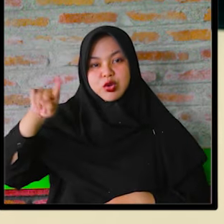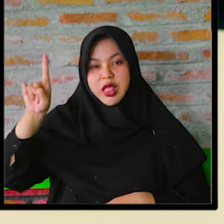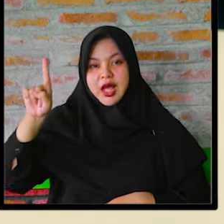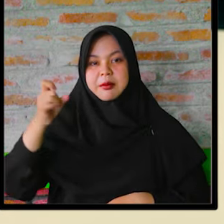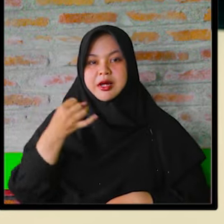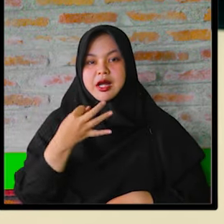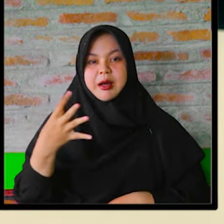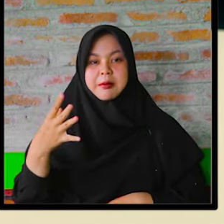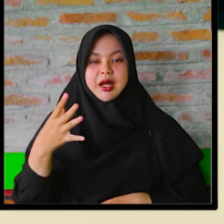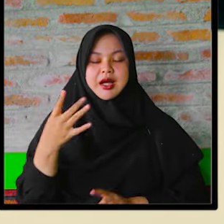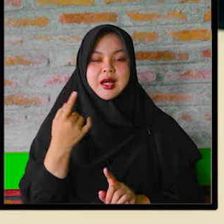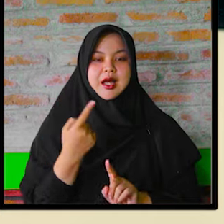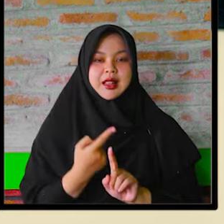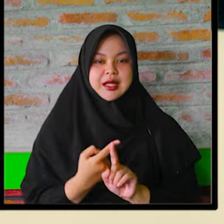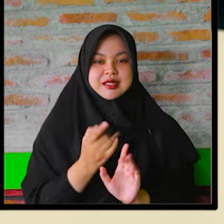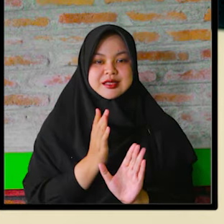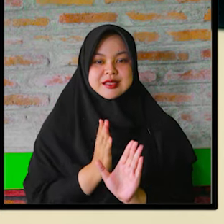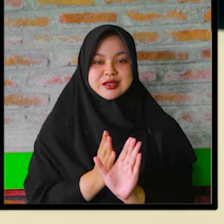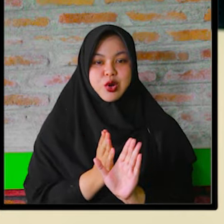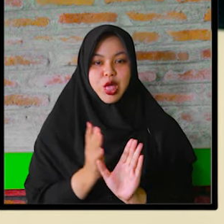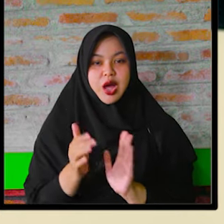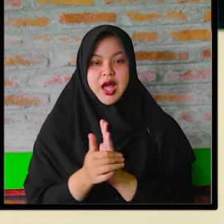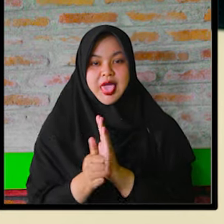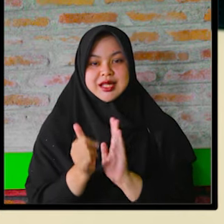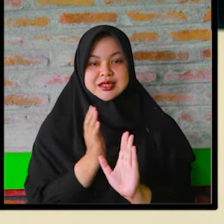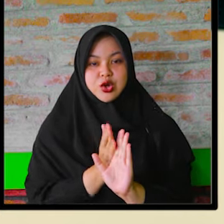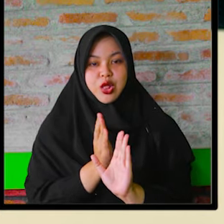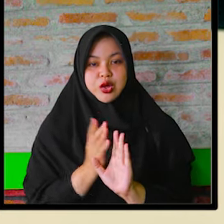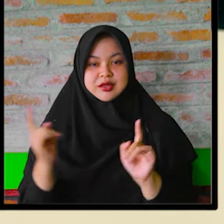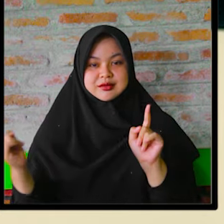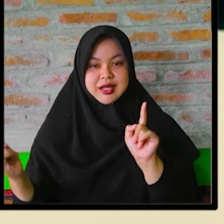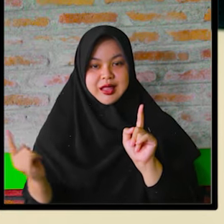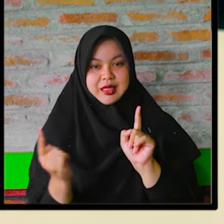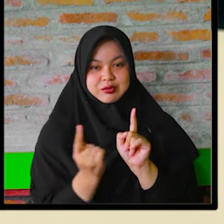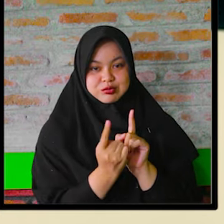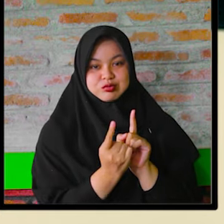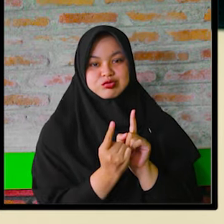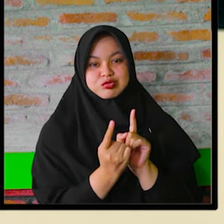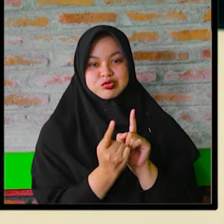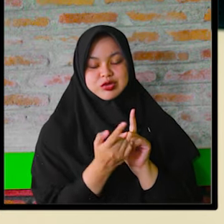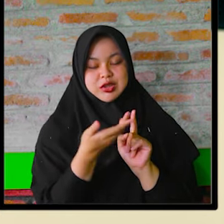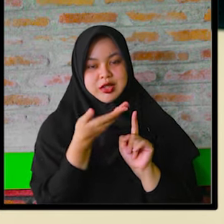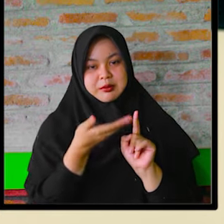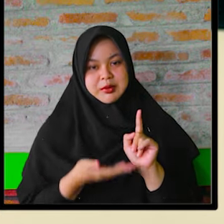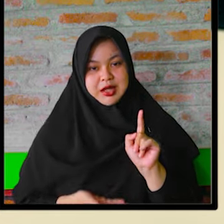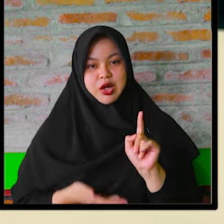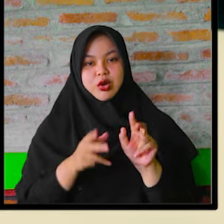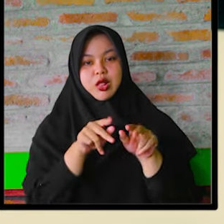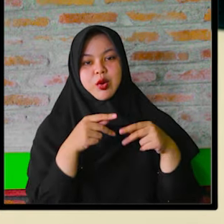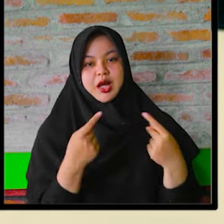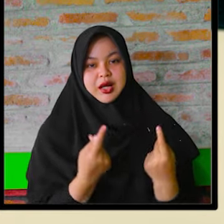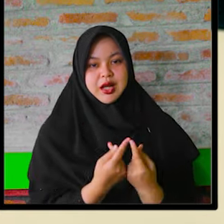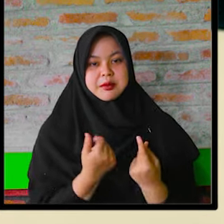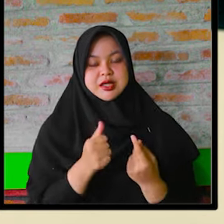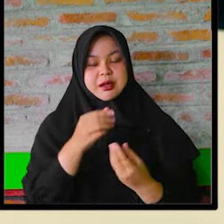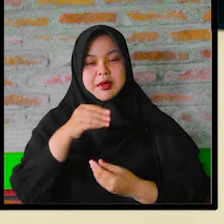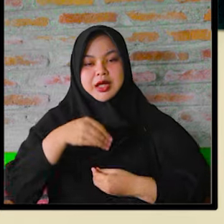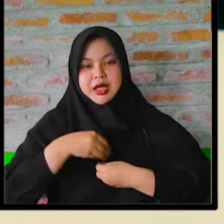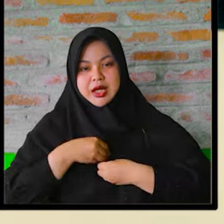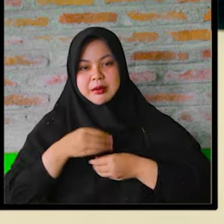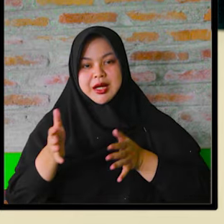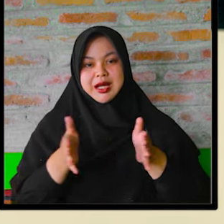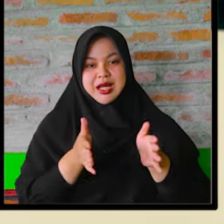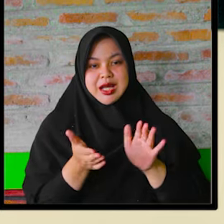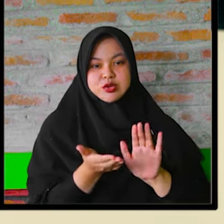psikolog kami menemui beliau akhirnya eh beliau keluarga bisa menerima diasuh